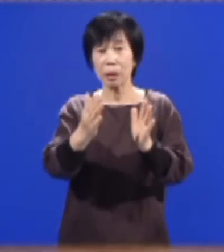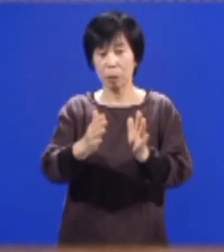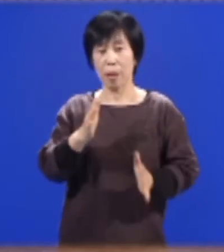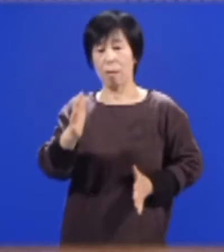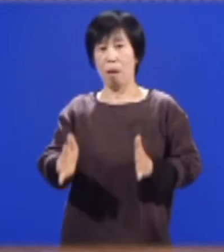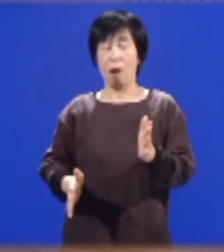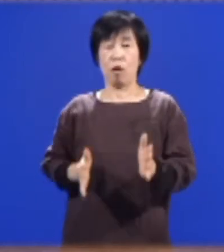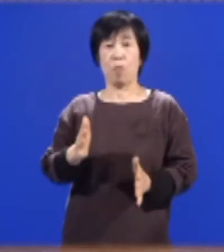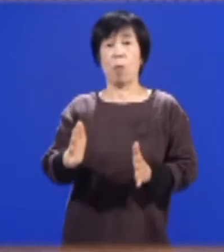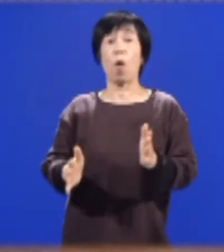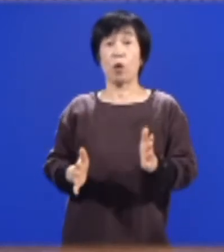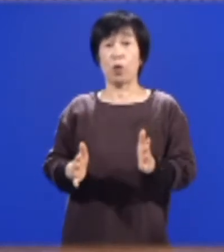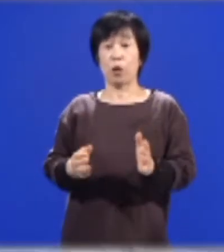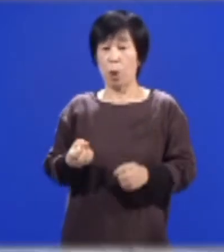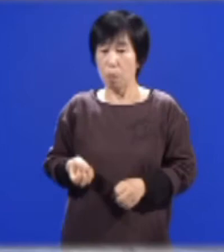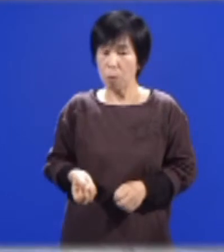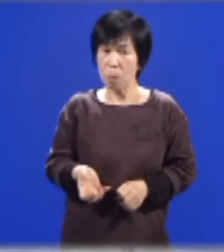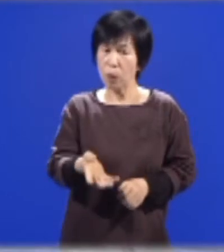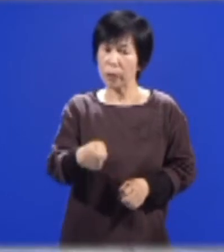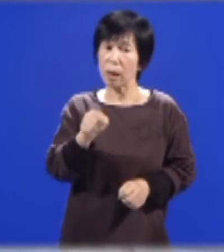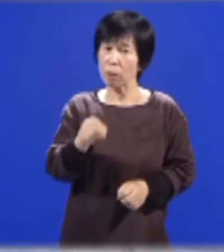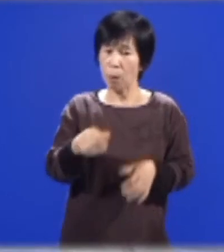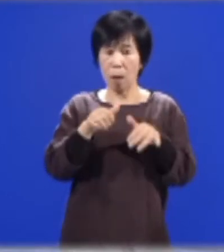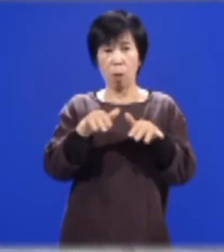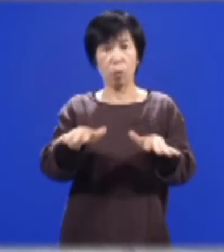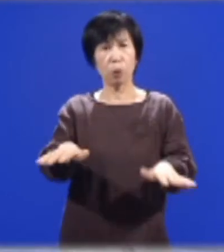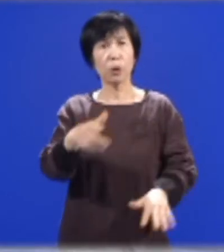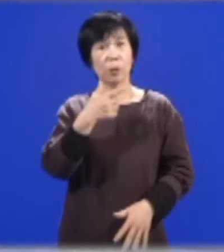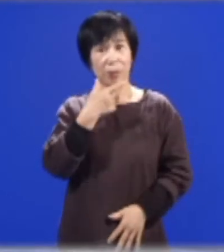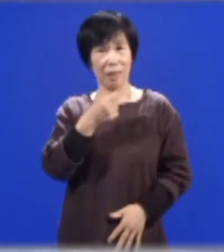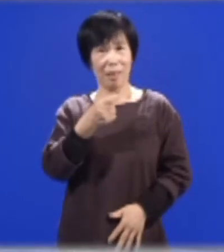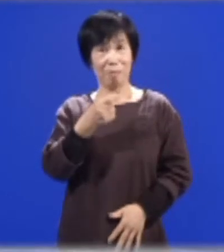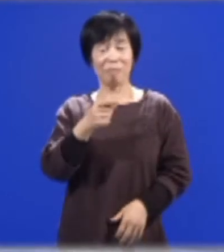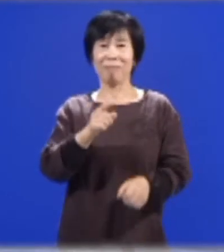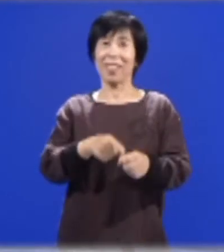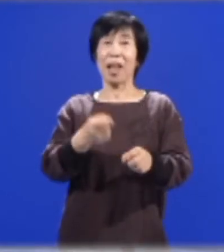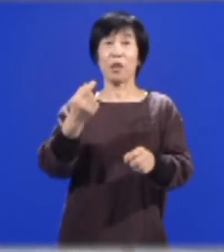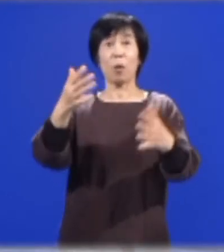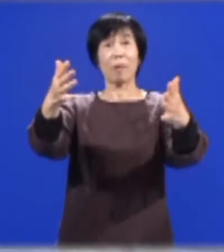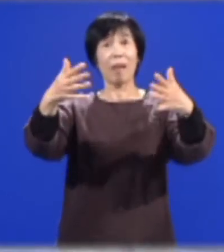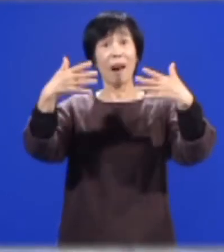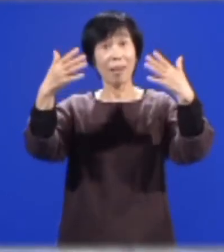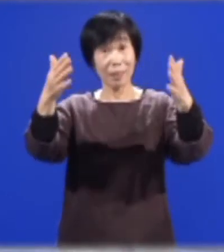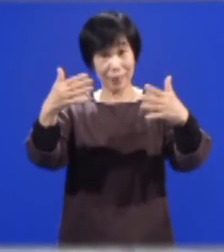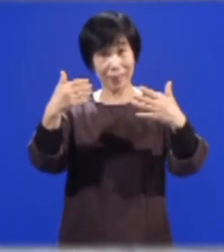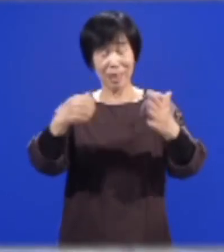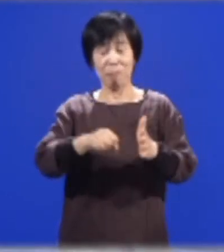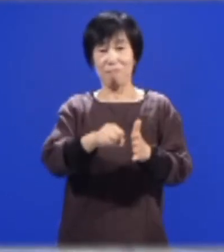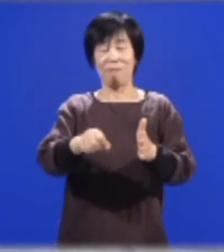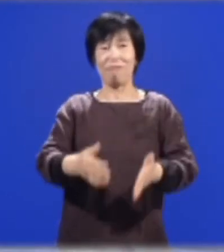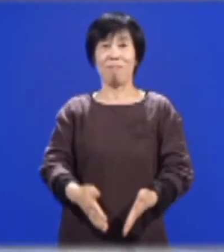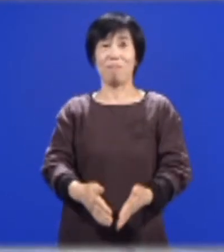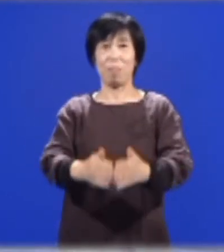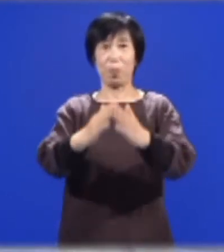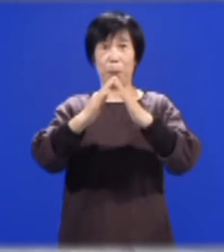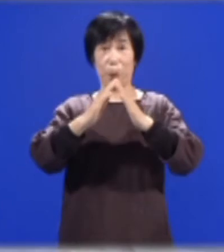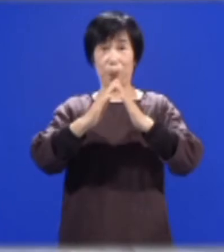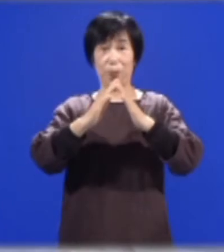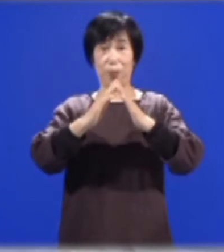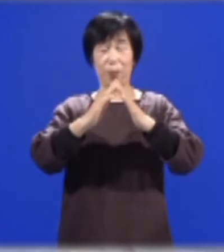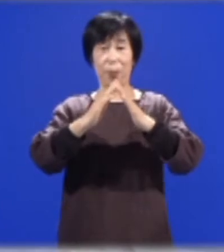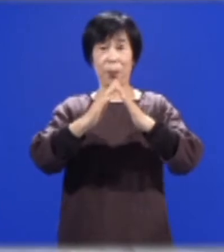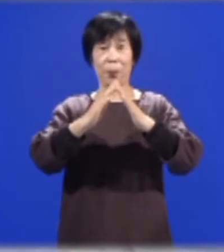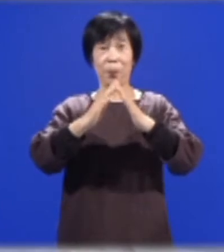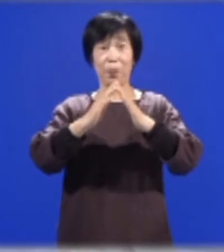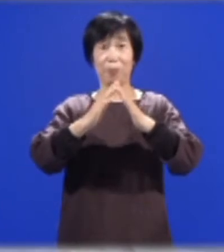されたスポーツボッチャを普及させるため昨年秋にボッチャサークルコロコロ四日市を立ち上げました